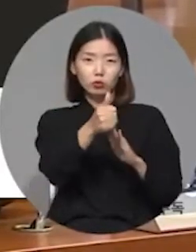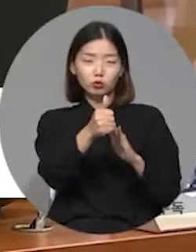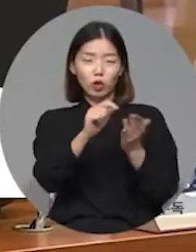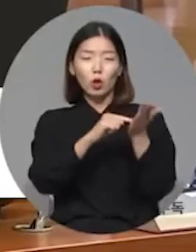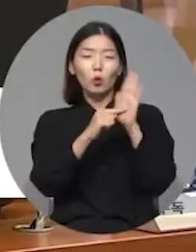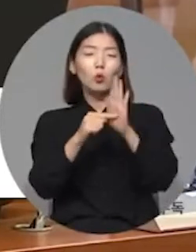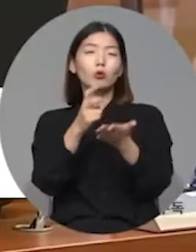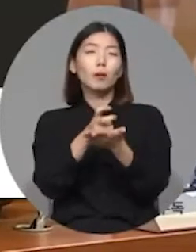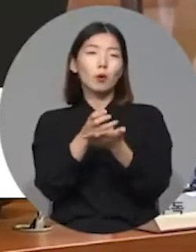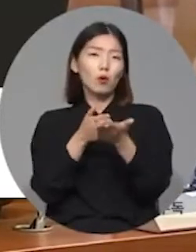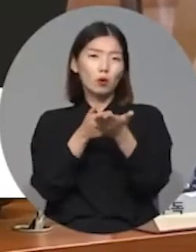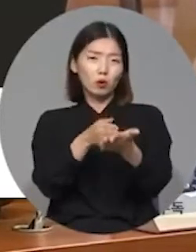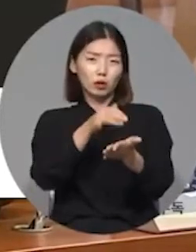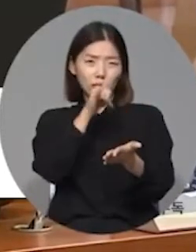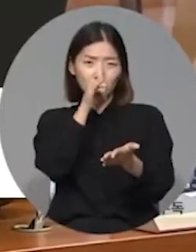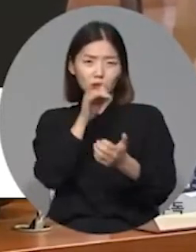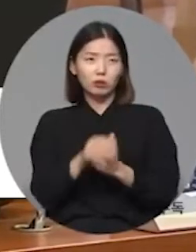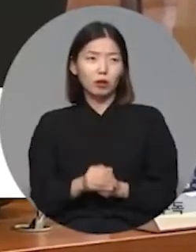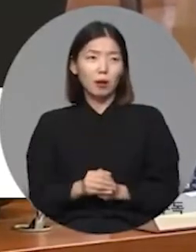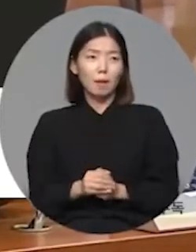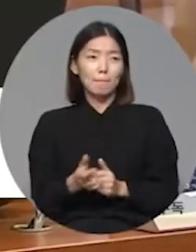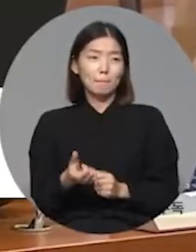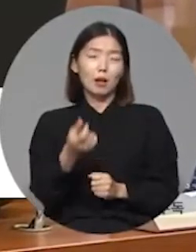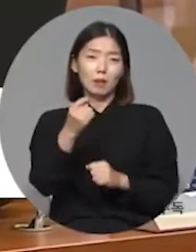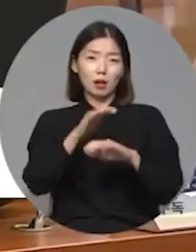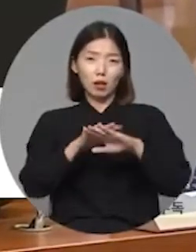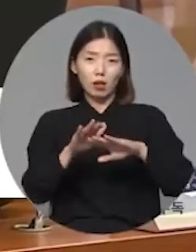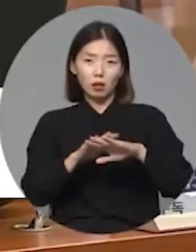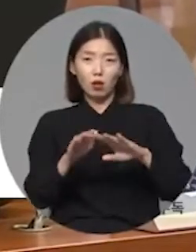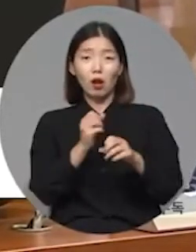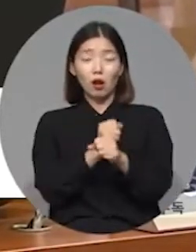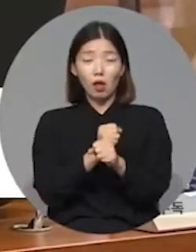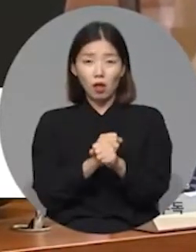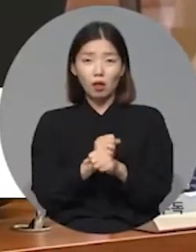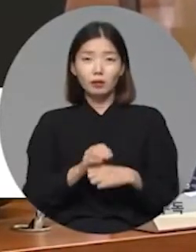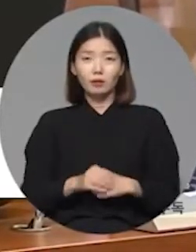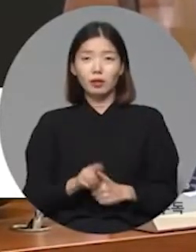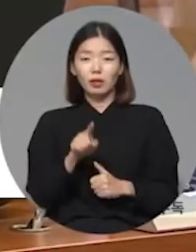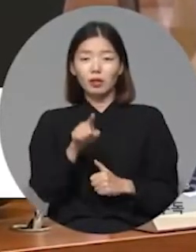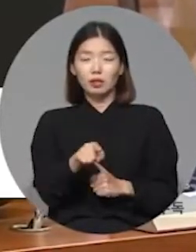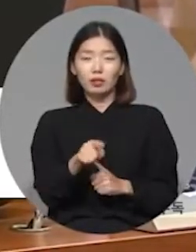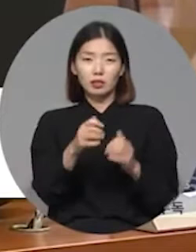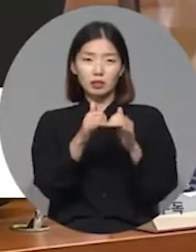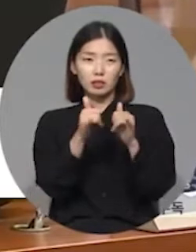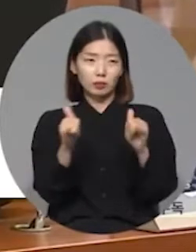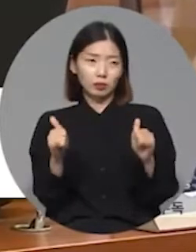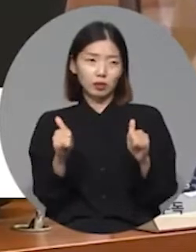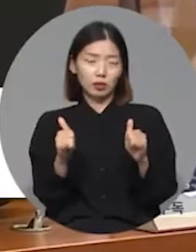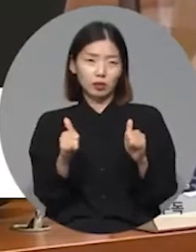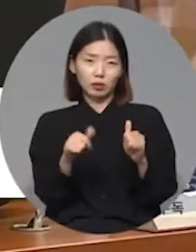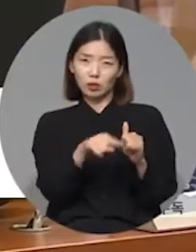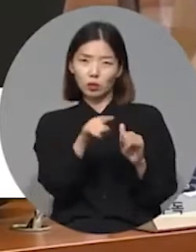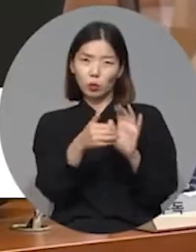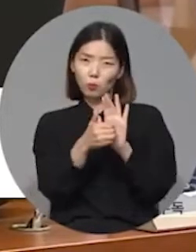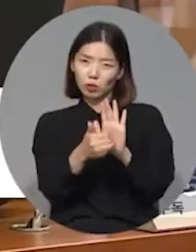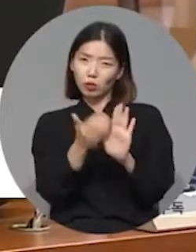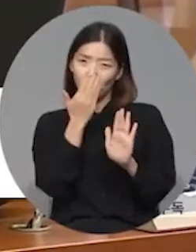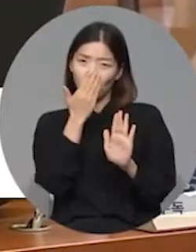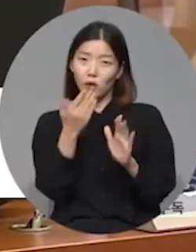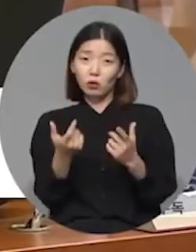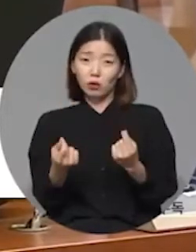공개법을 발의했습니다. 빨리 우리 국토부에서 처리한다면 이 사람들을 좀 막을 수 있지 않을까